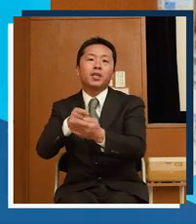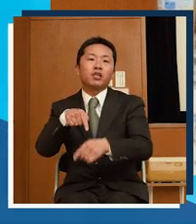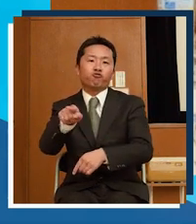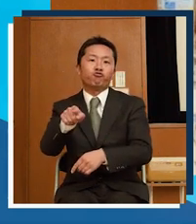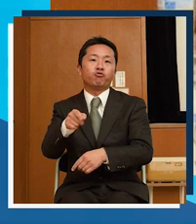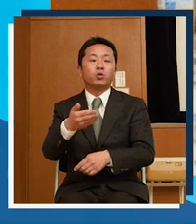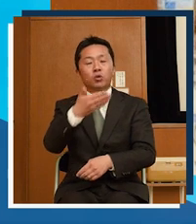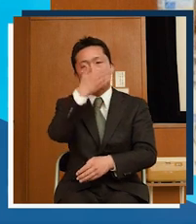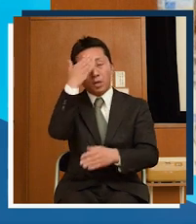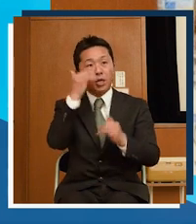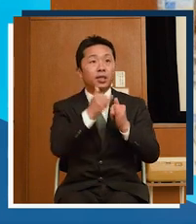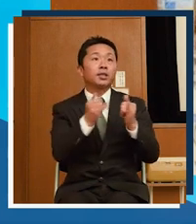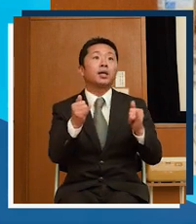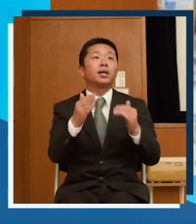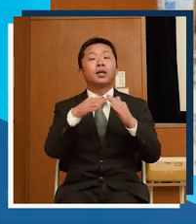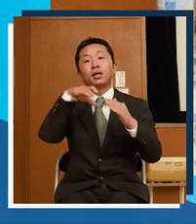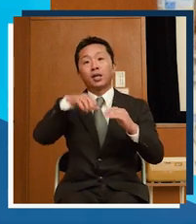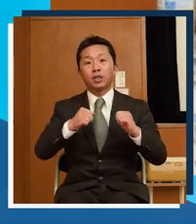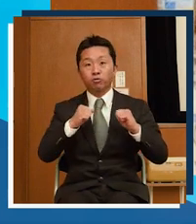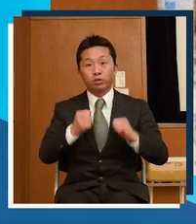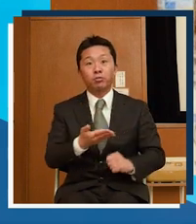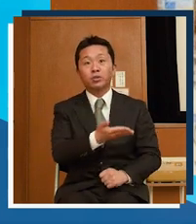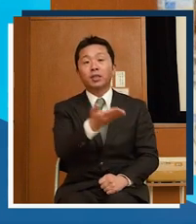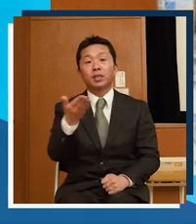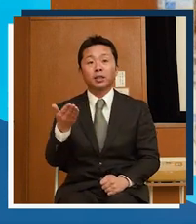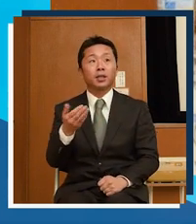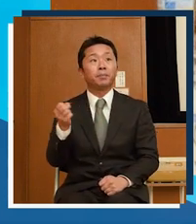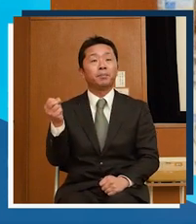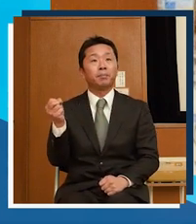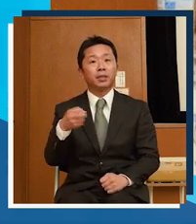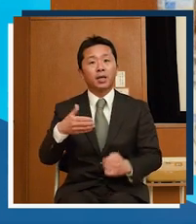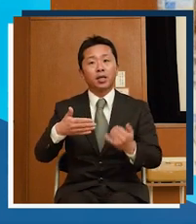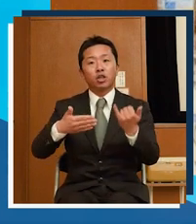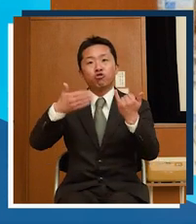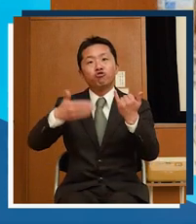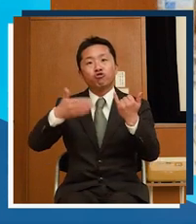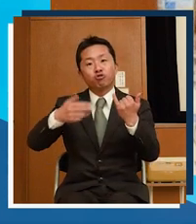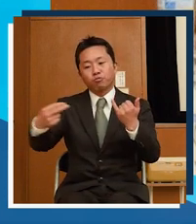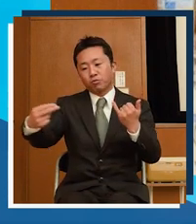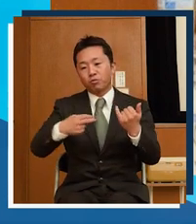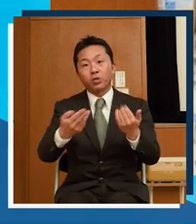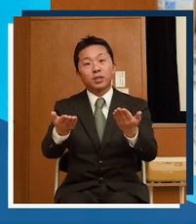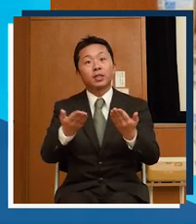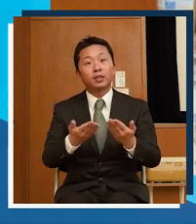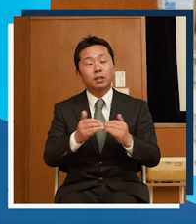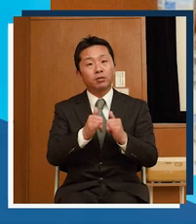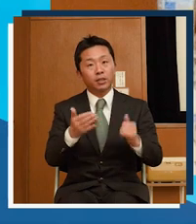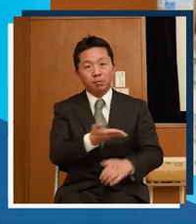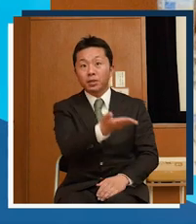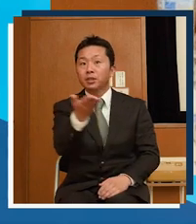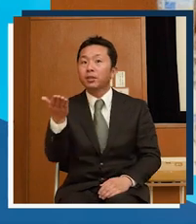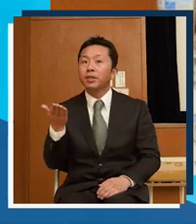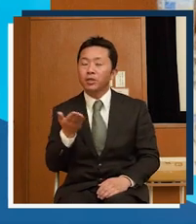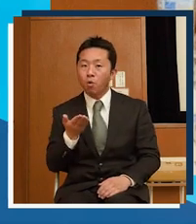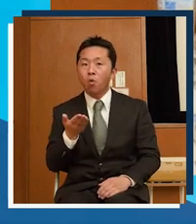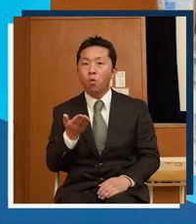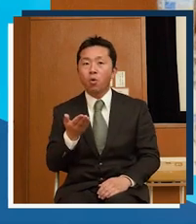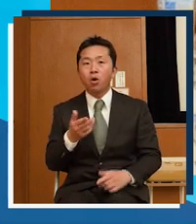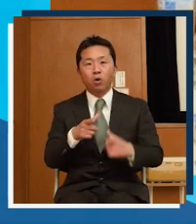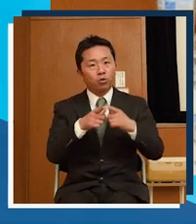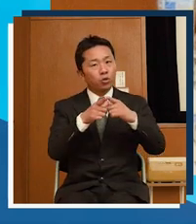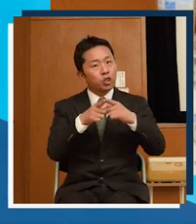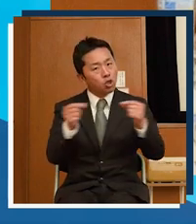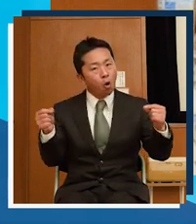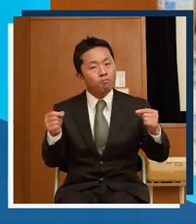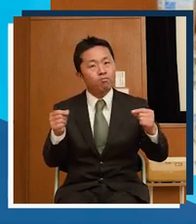若い皆さんや会場にいらっしゃる方々そしてネットからもご視聴いただけるいただいてる皆さんにもこの日本